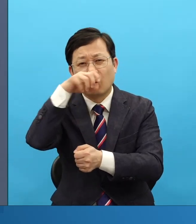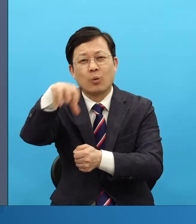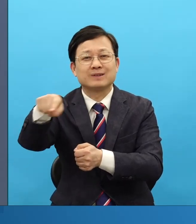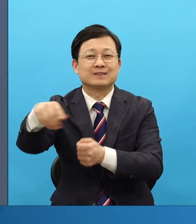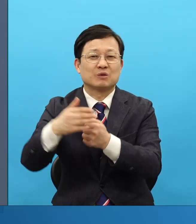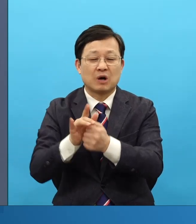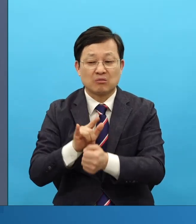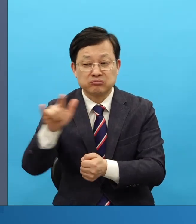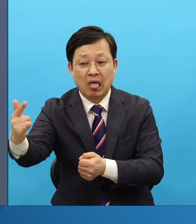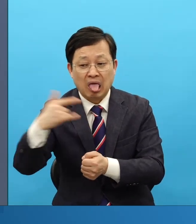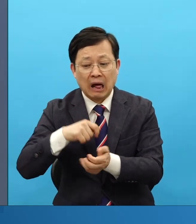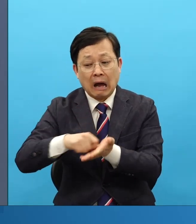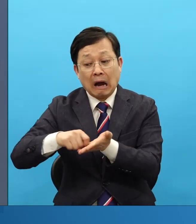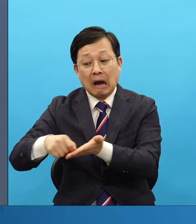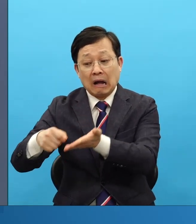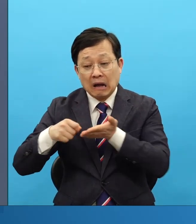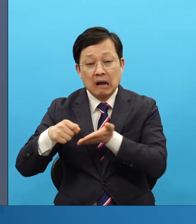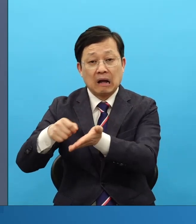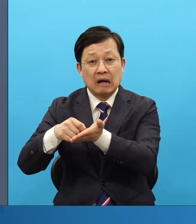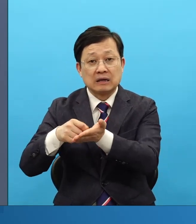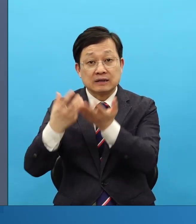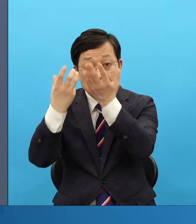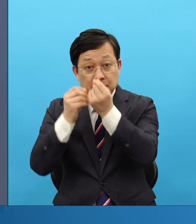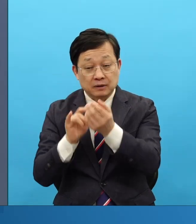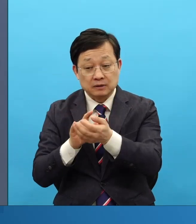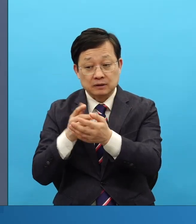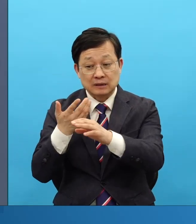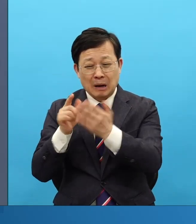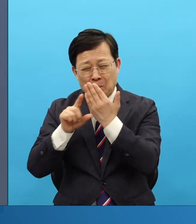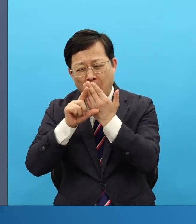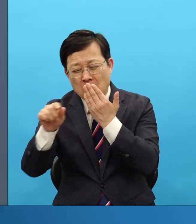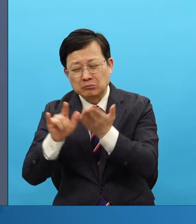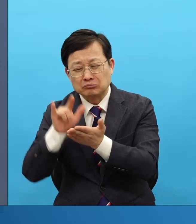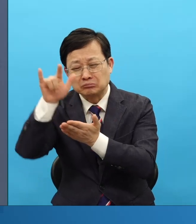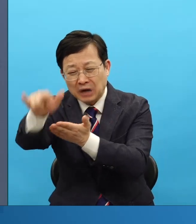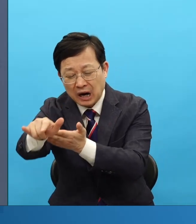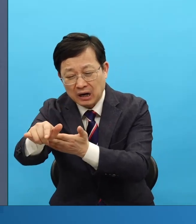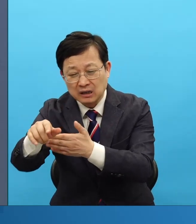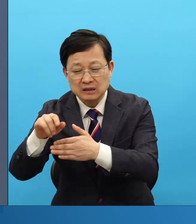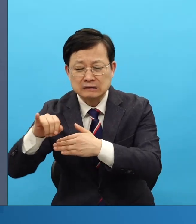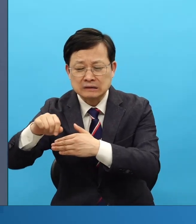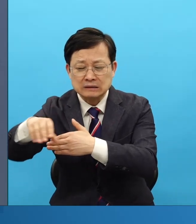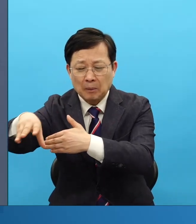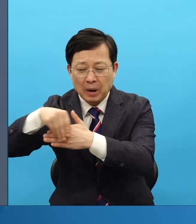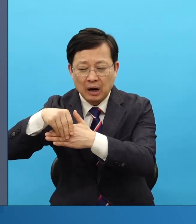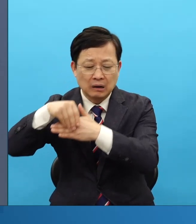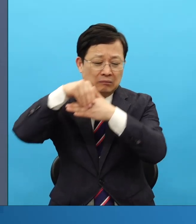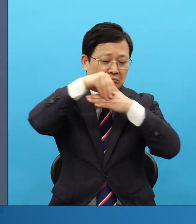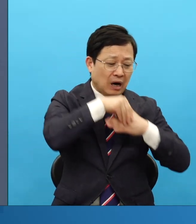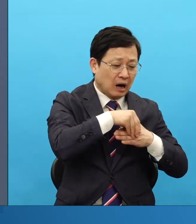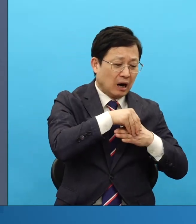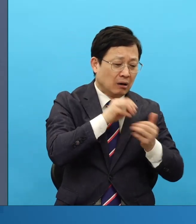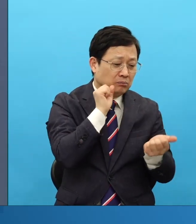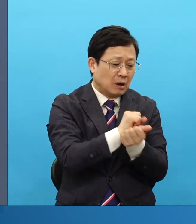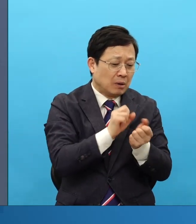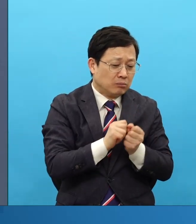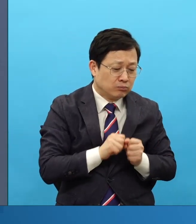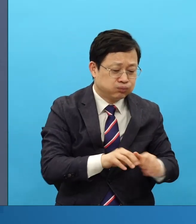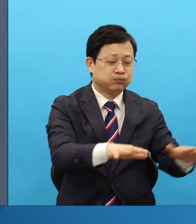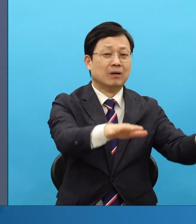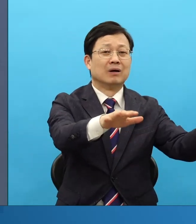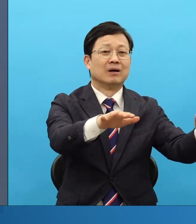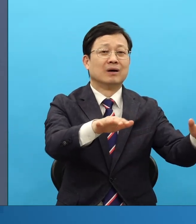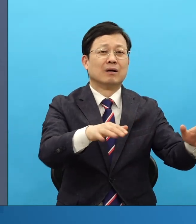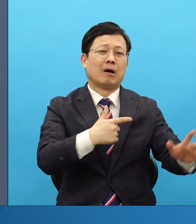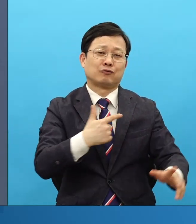landmarks? 하도 혜택은 뭐냐. 균 하나 묻어왔는데 온 나라에 다 퍼지기도 이래 됩니다. Because they lack treatment, even if one